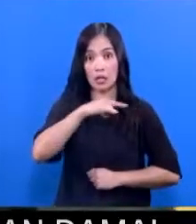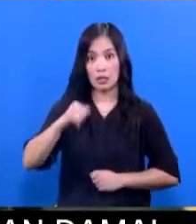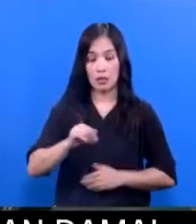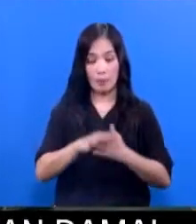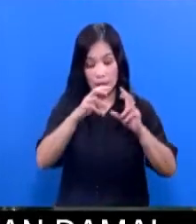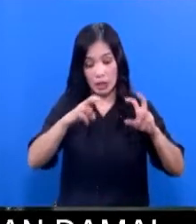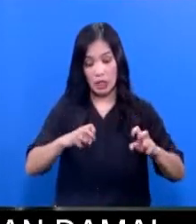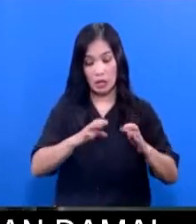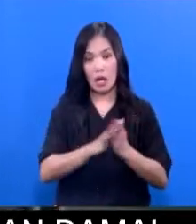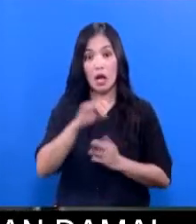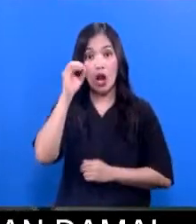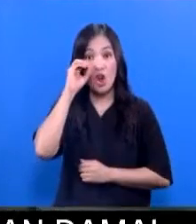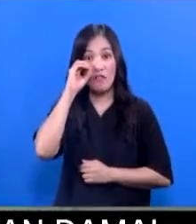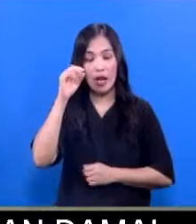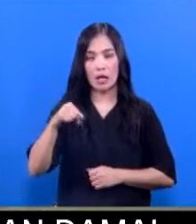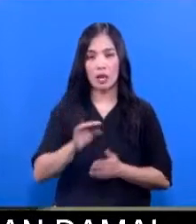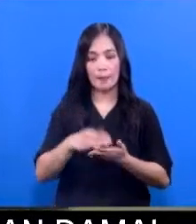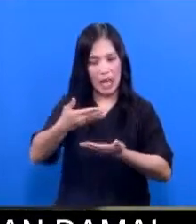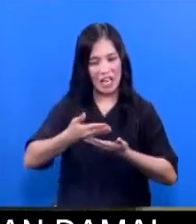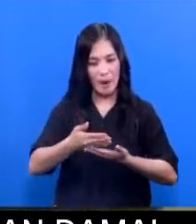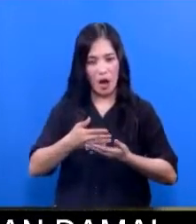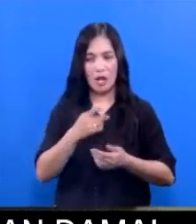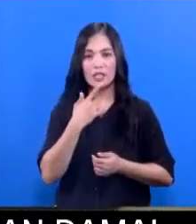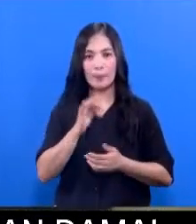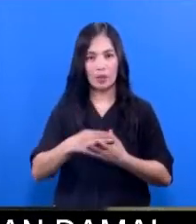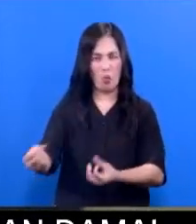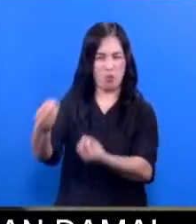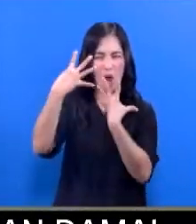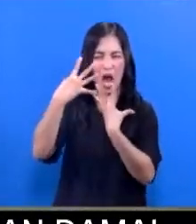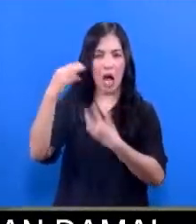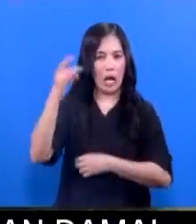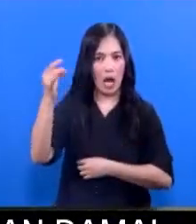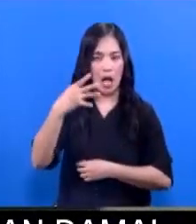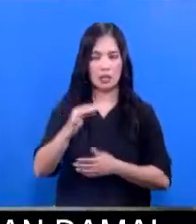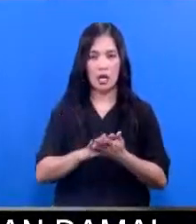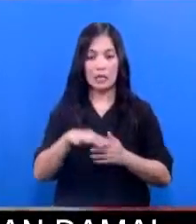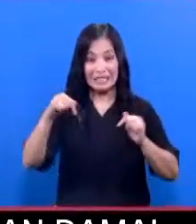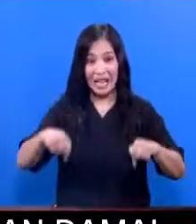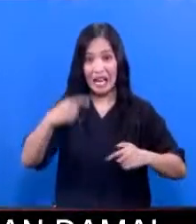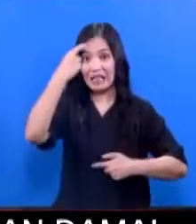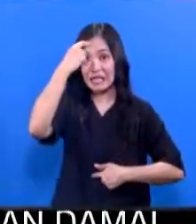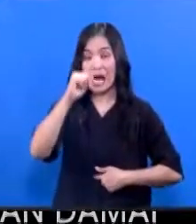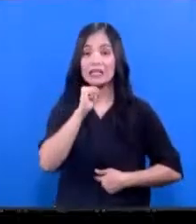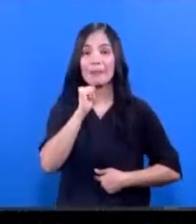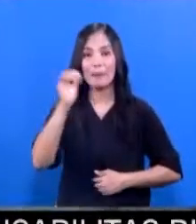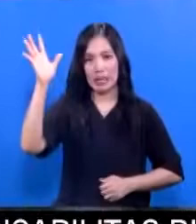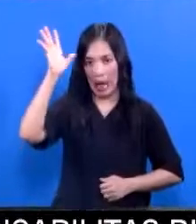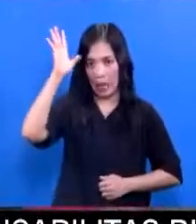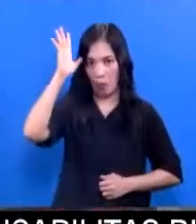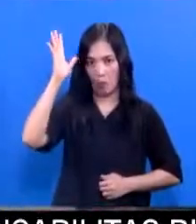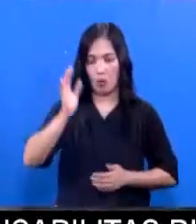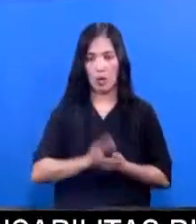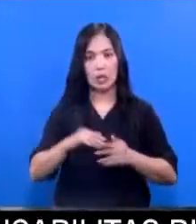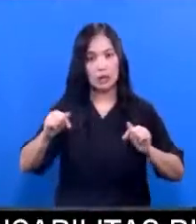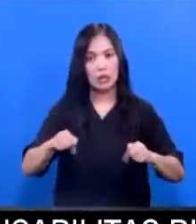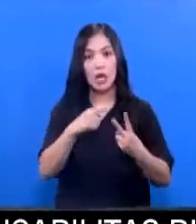penyidik KPK, Novel juga pernah menerima teror penyiraman air keras yang pelakunya butuh waktu lama terungkap. Belakangan pelakunya